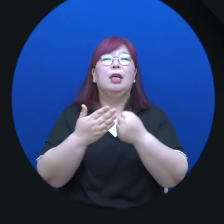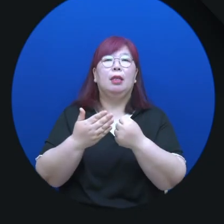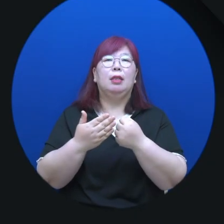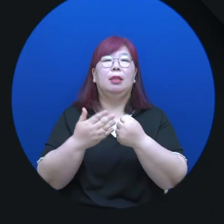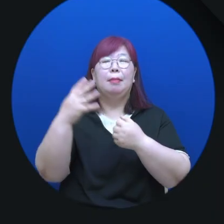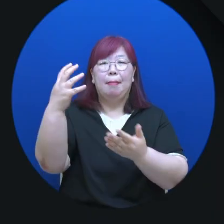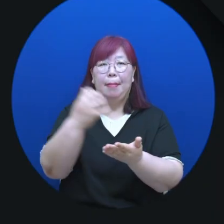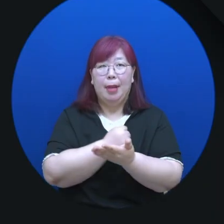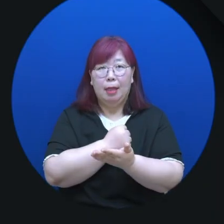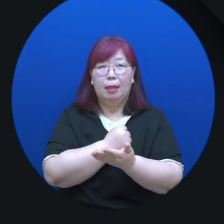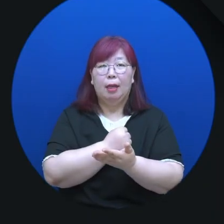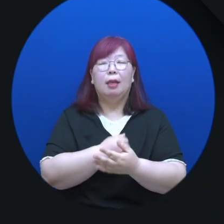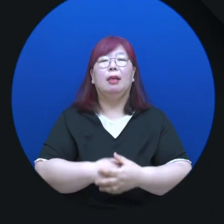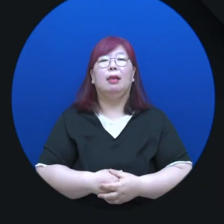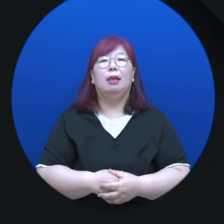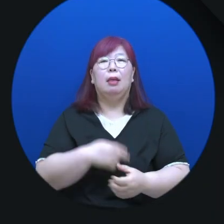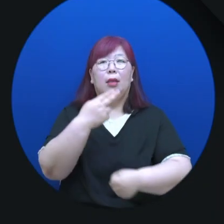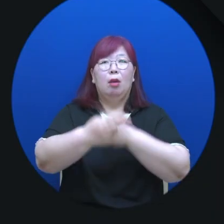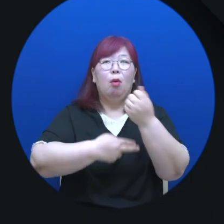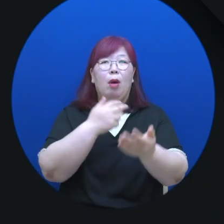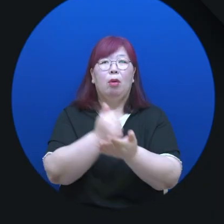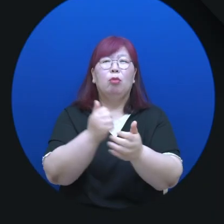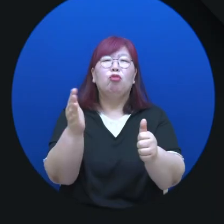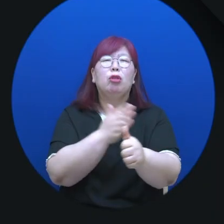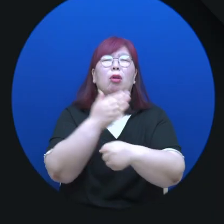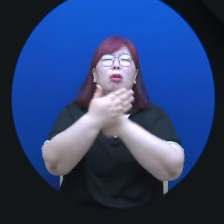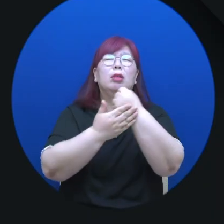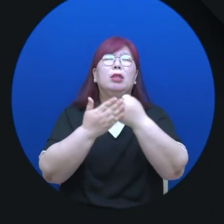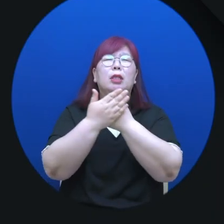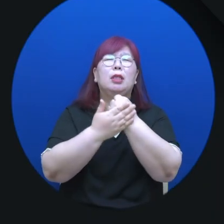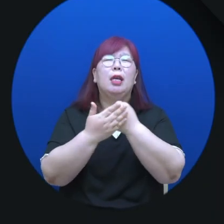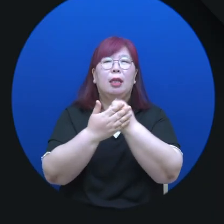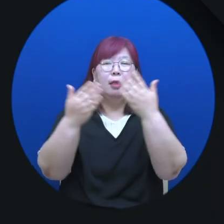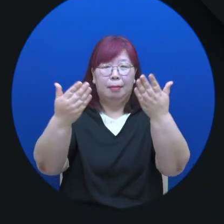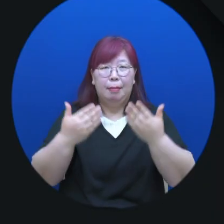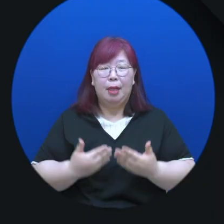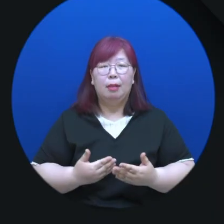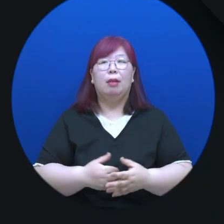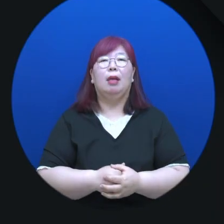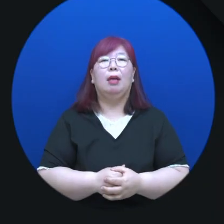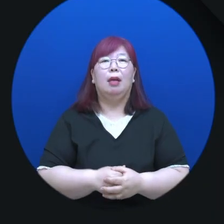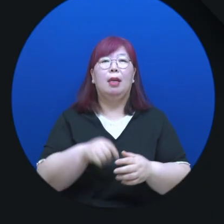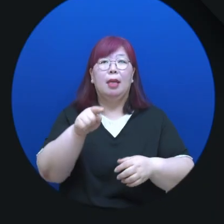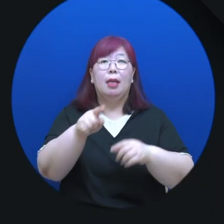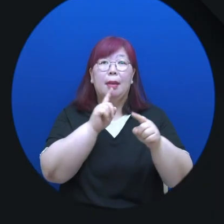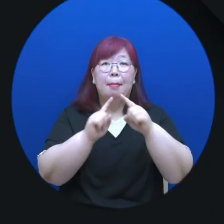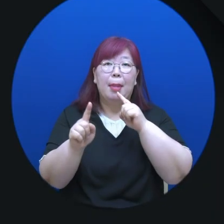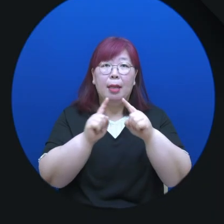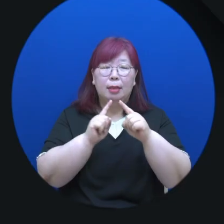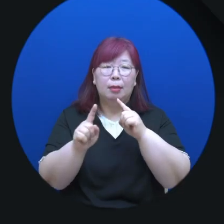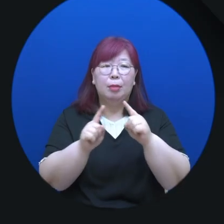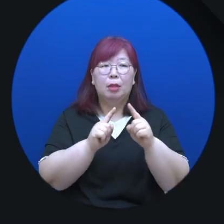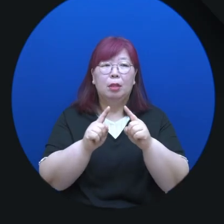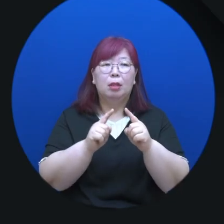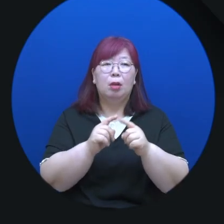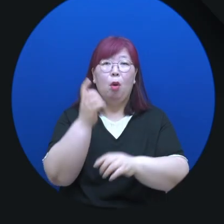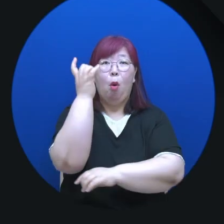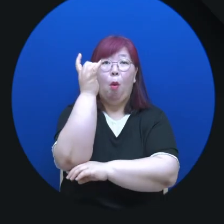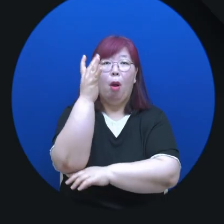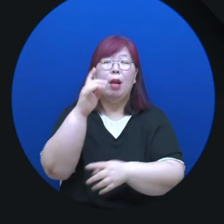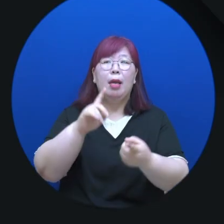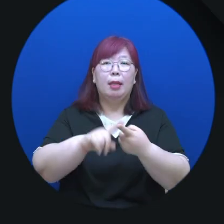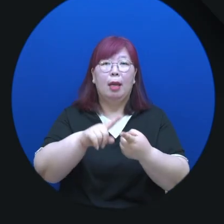입었더라. 여호와께 은혜를 입었더라. 그런데 이 말씀을 원어